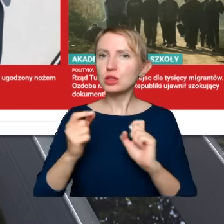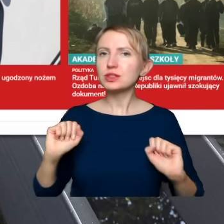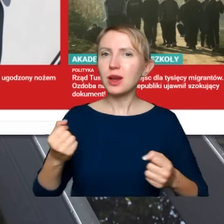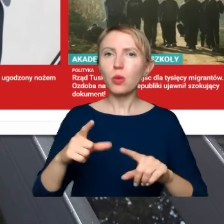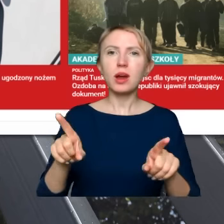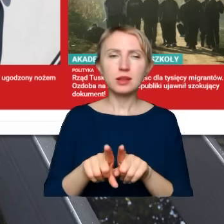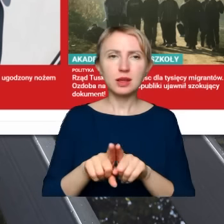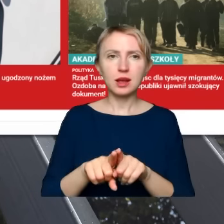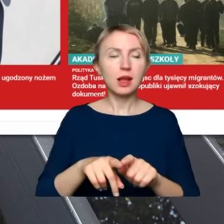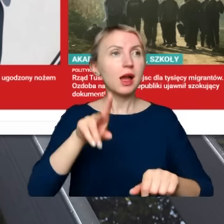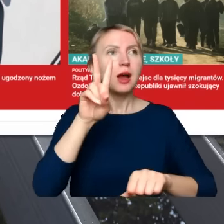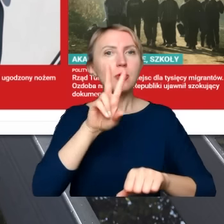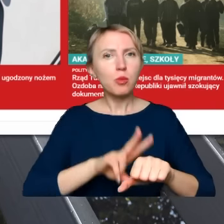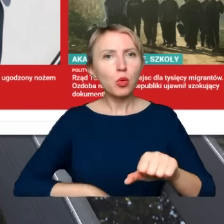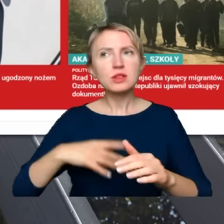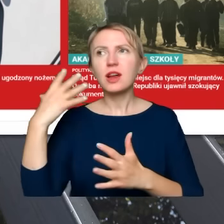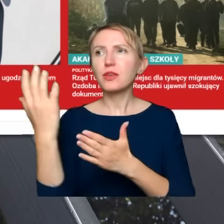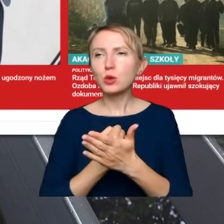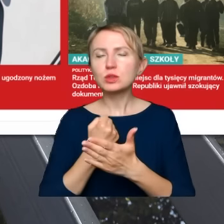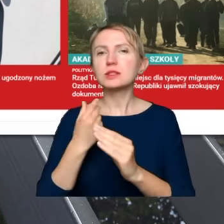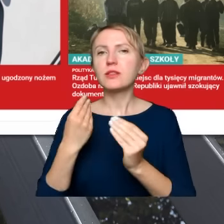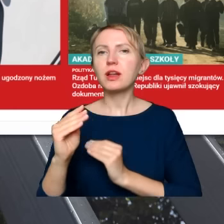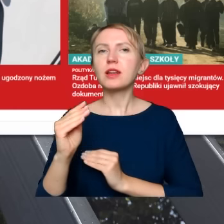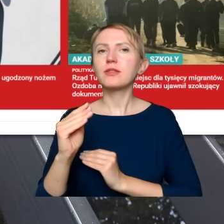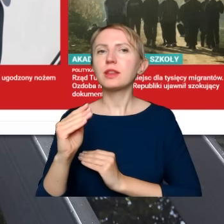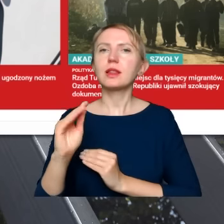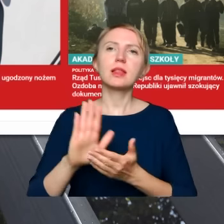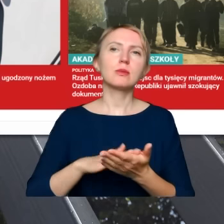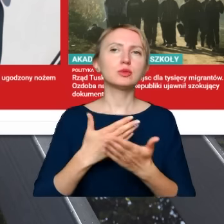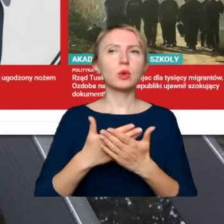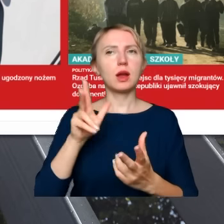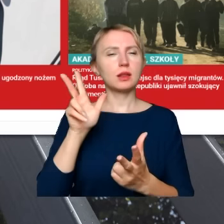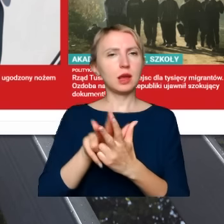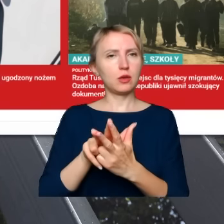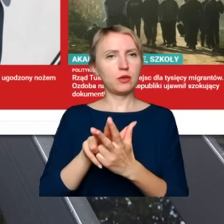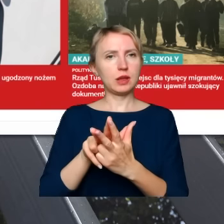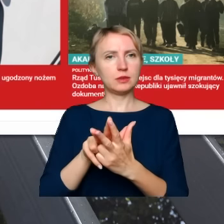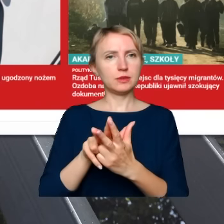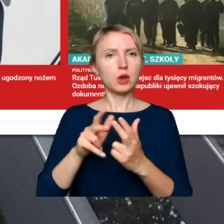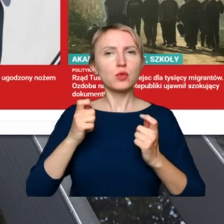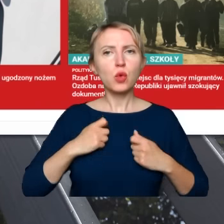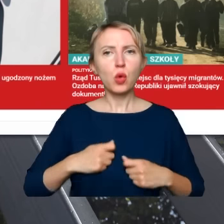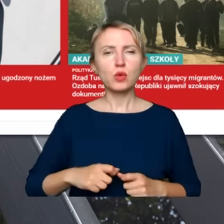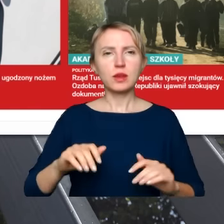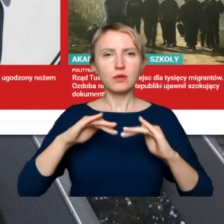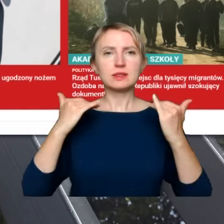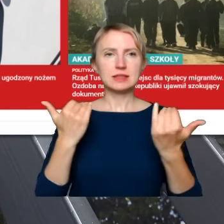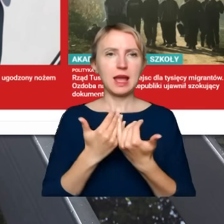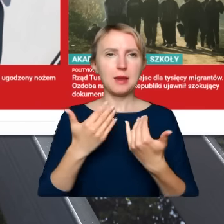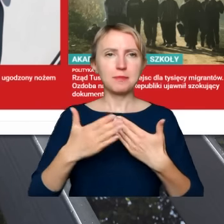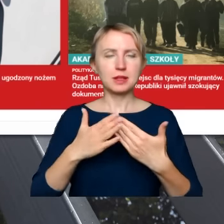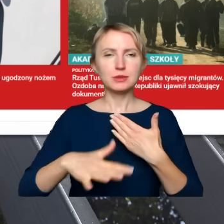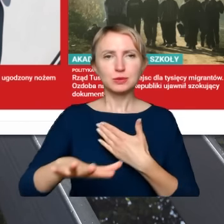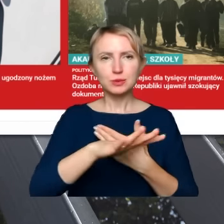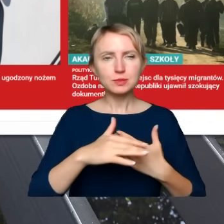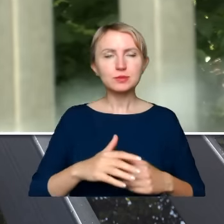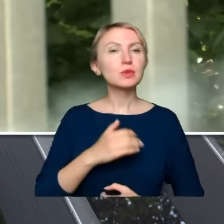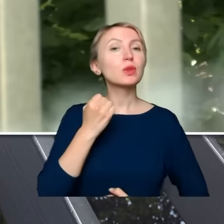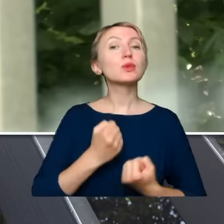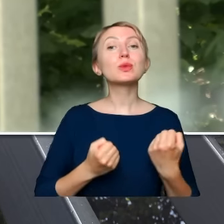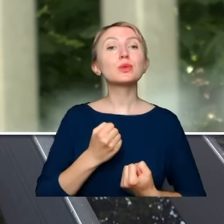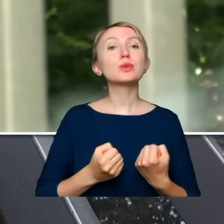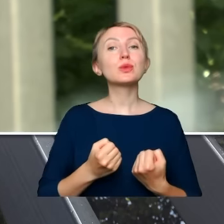bardziej policja jest wykorzystywana do na przykład atakowania rolników pod Sejmem, tym bardziej trudno potem...